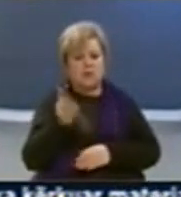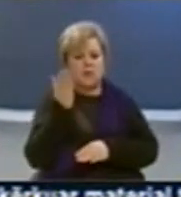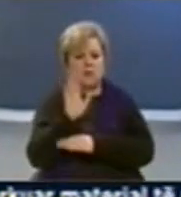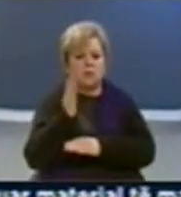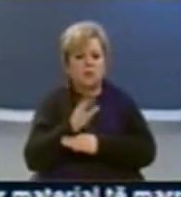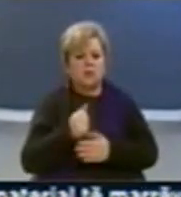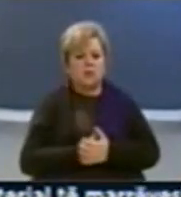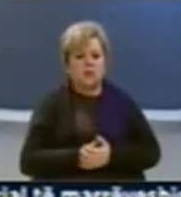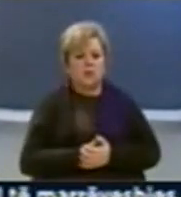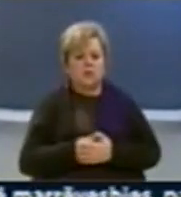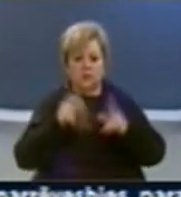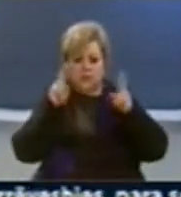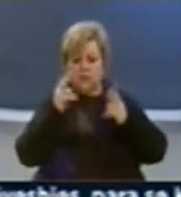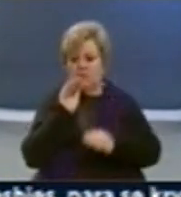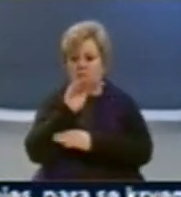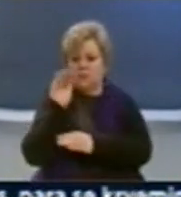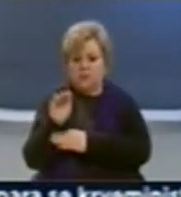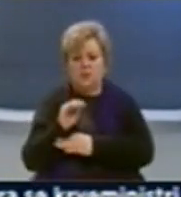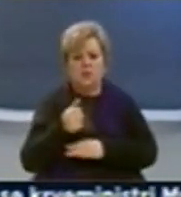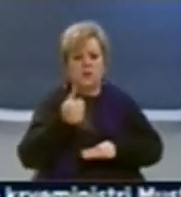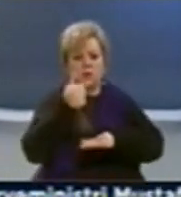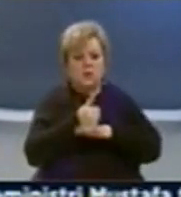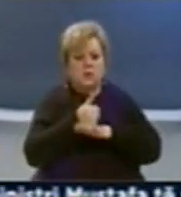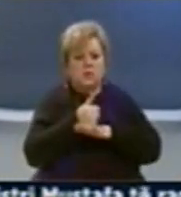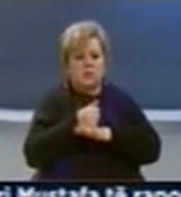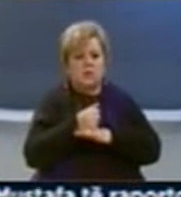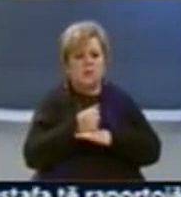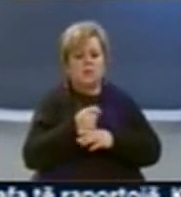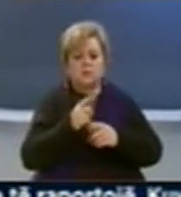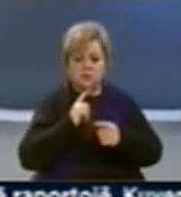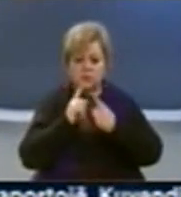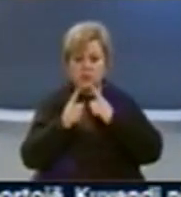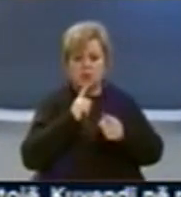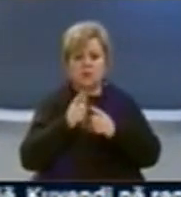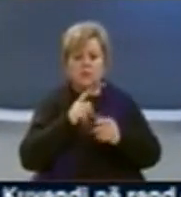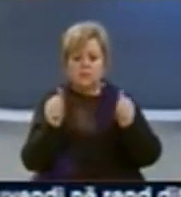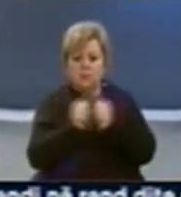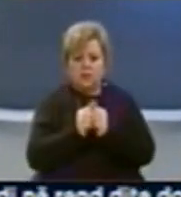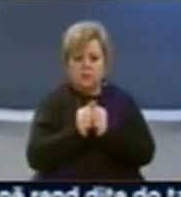tema nacionale. Juftoj që për tema nacionale të ndërtojmë konsenzus dhe dialog dhe bashkëbisedim.